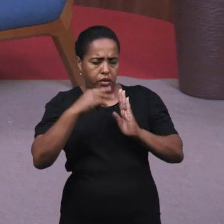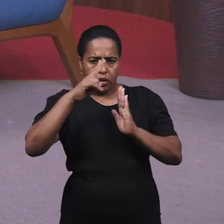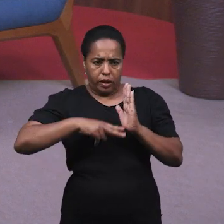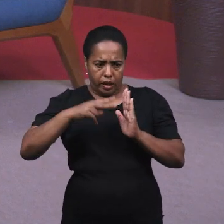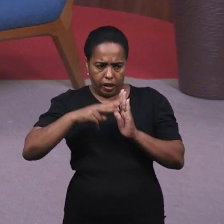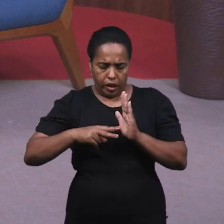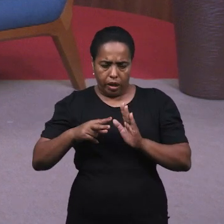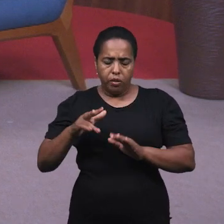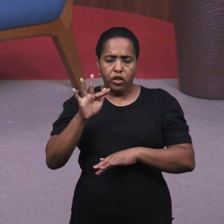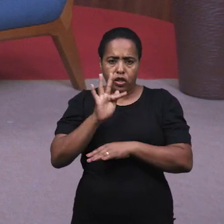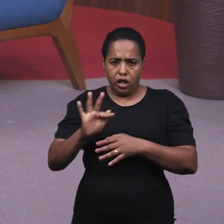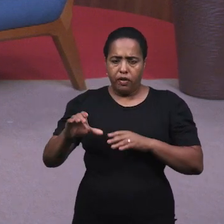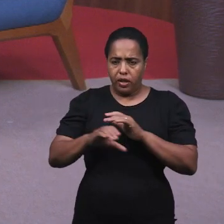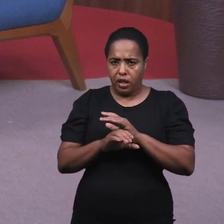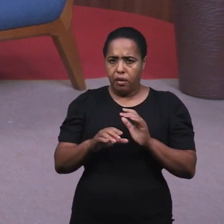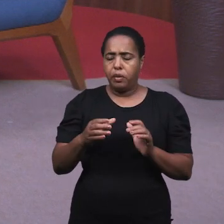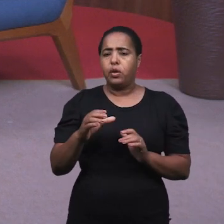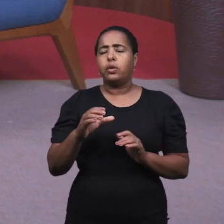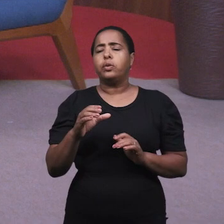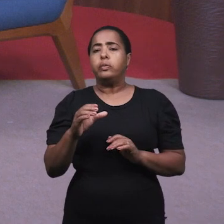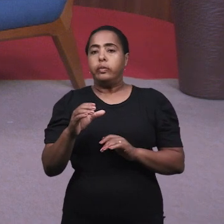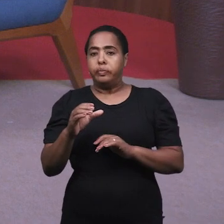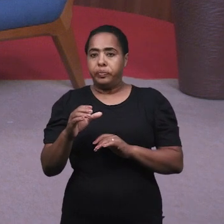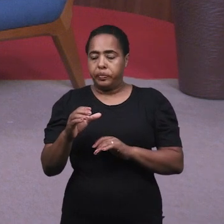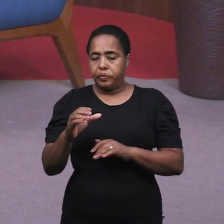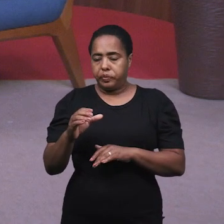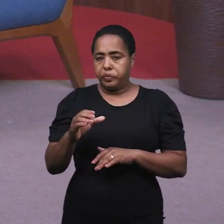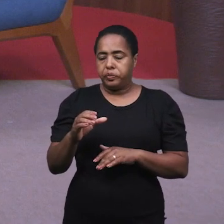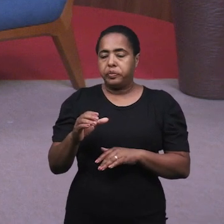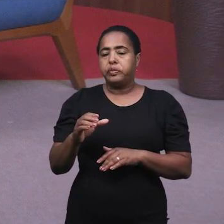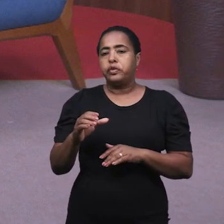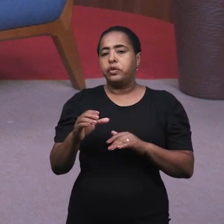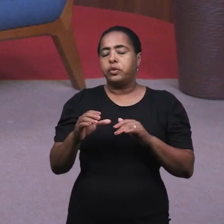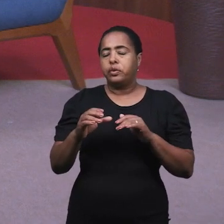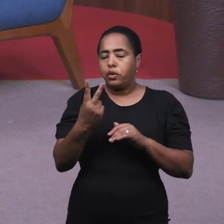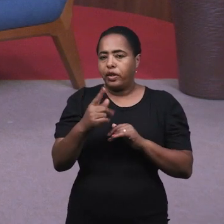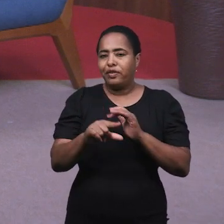texte, nous avons lu Éphésiens 2:8, ce si grand salut,